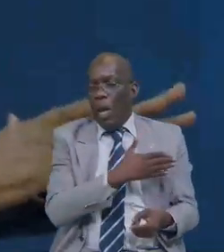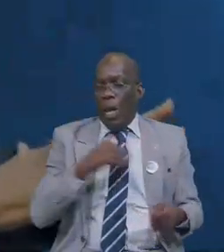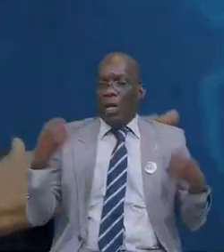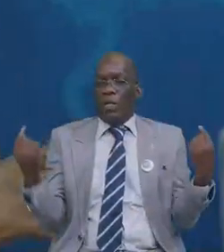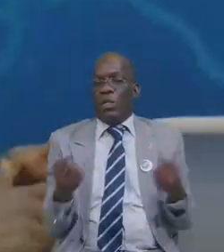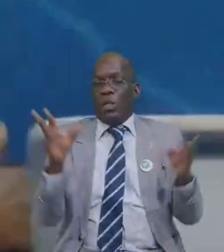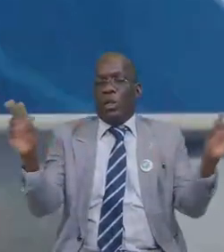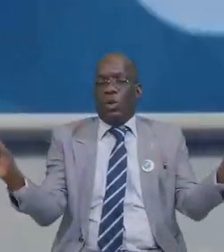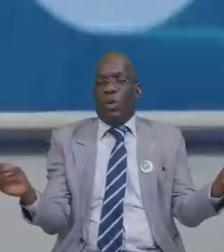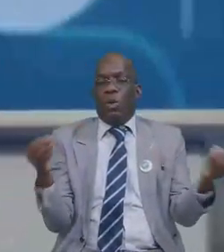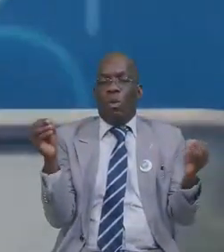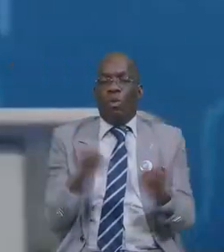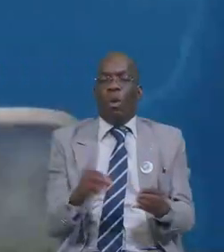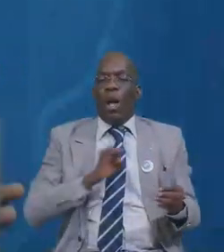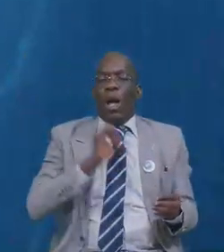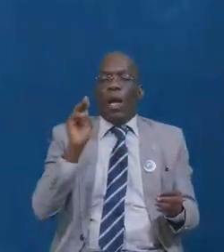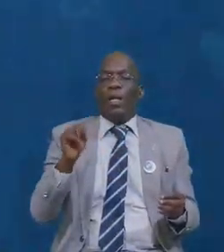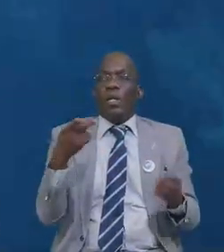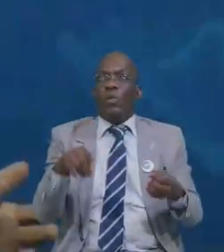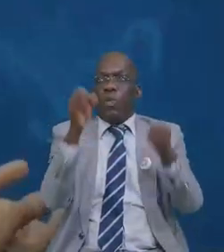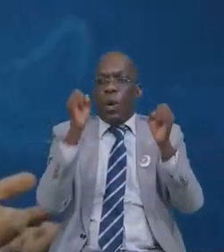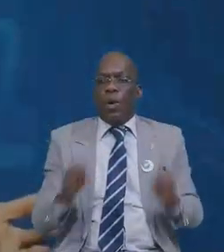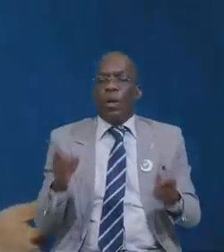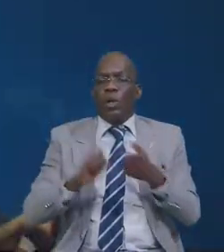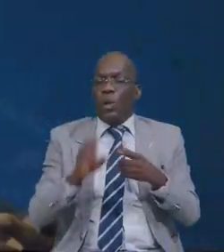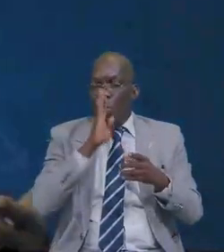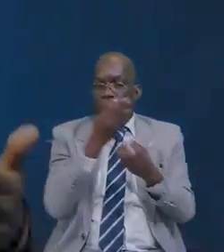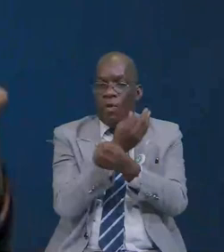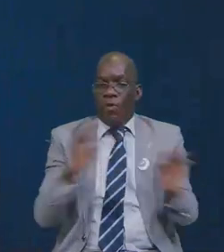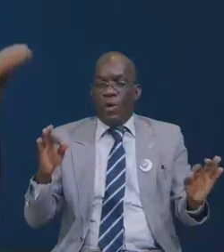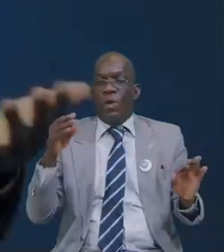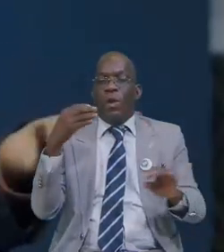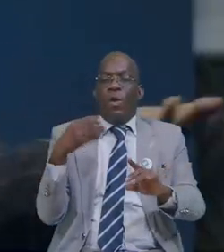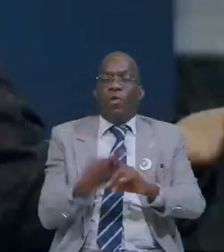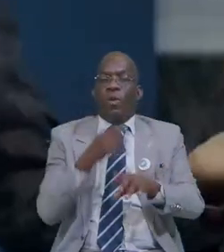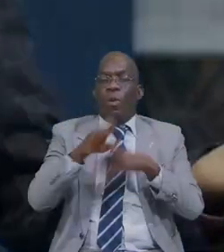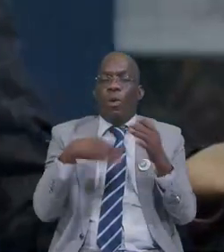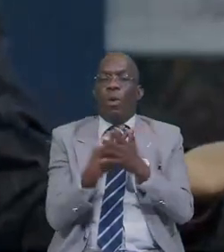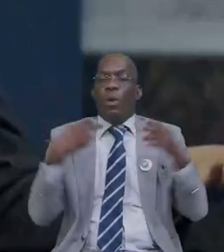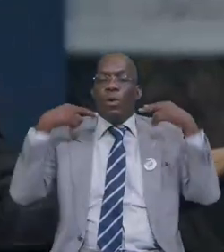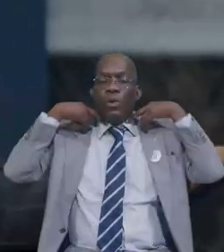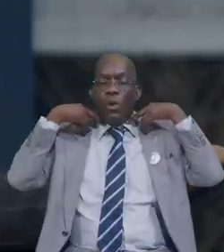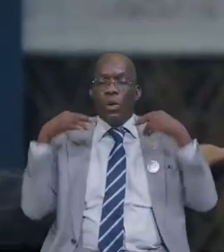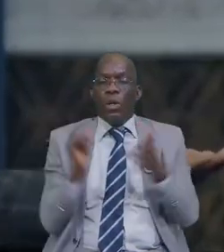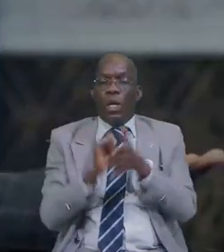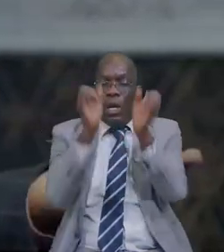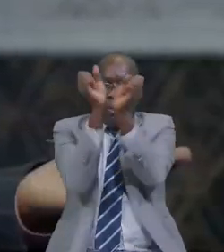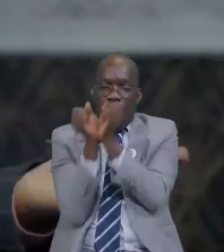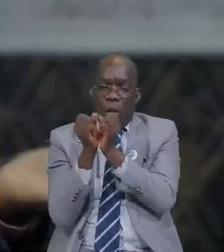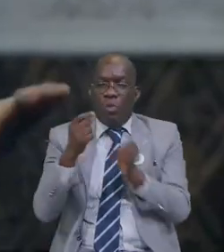pécher. J'ai besoin de la puissance pour être affranchi de tous les jougs et de tout ce qui